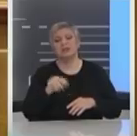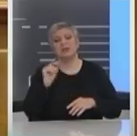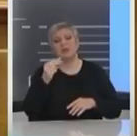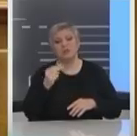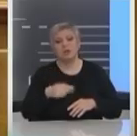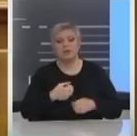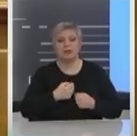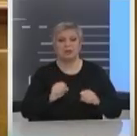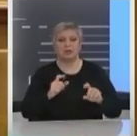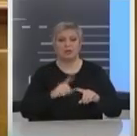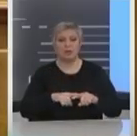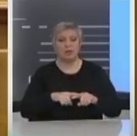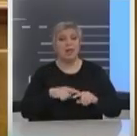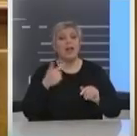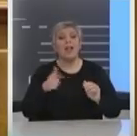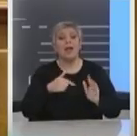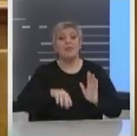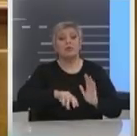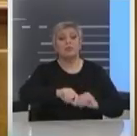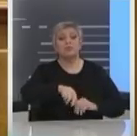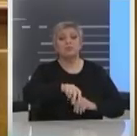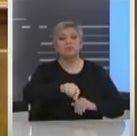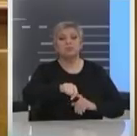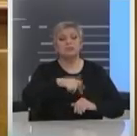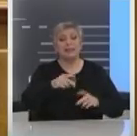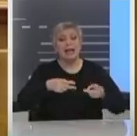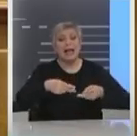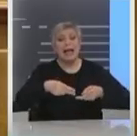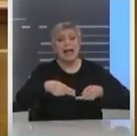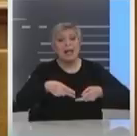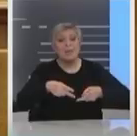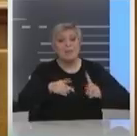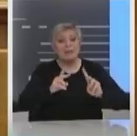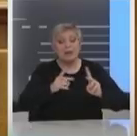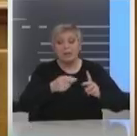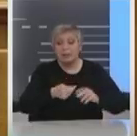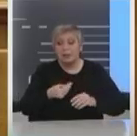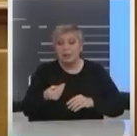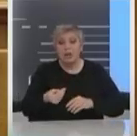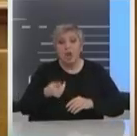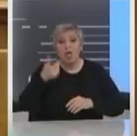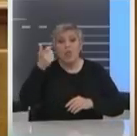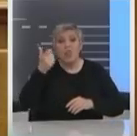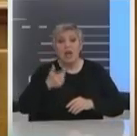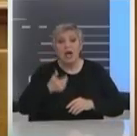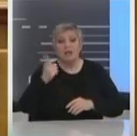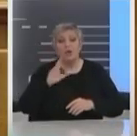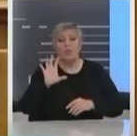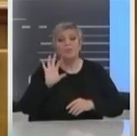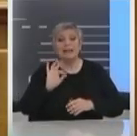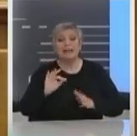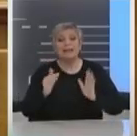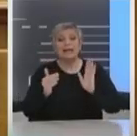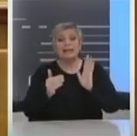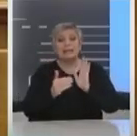τα καζίνο να δίνουν πίστοση. Πίστοση, δάνειο δηλαδή μέχρι 50.000 ευρώ στους παίκτες